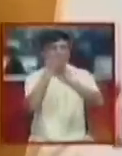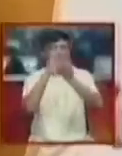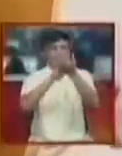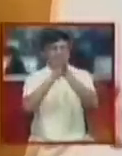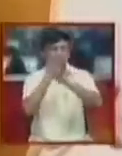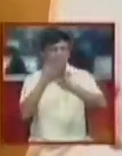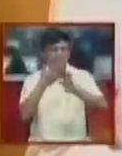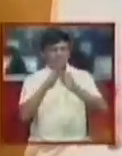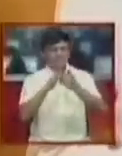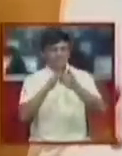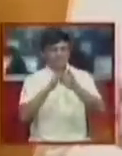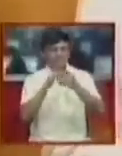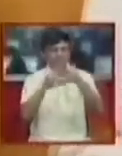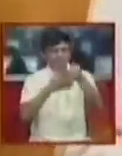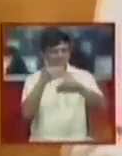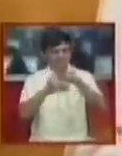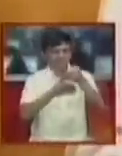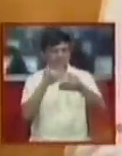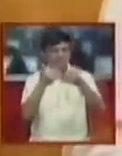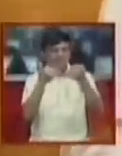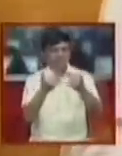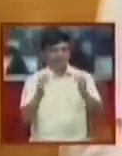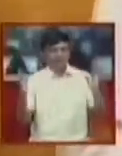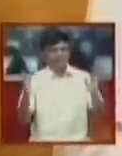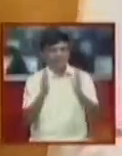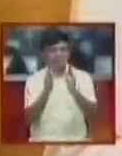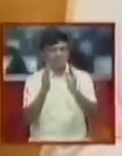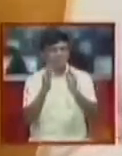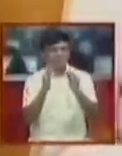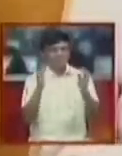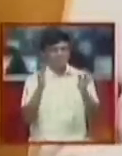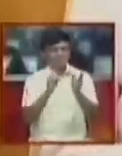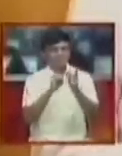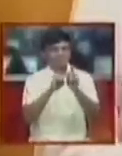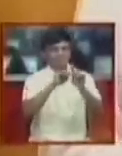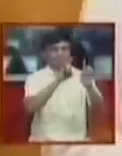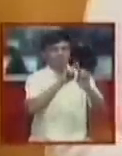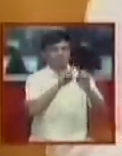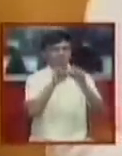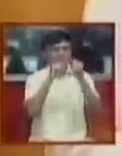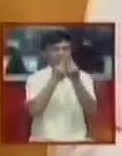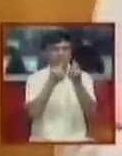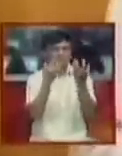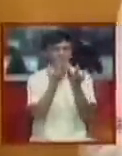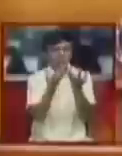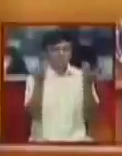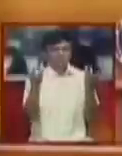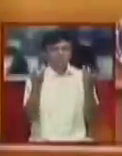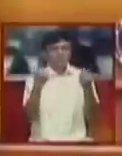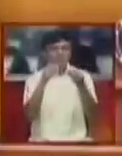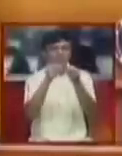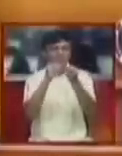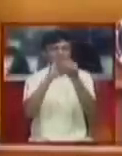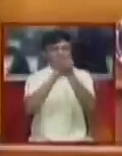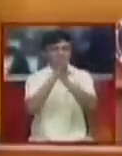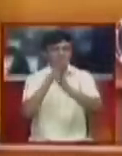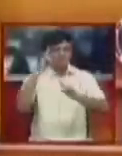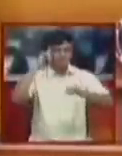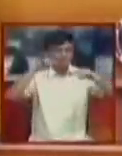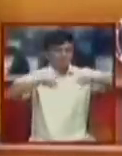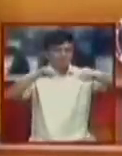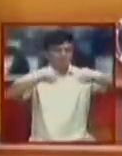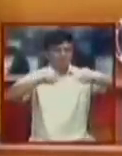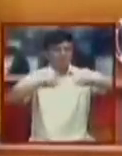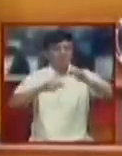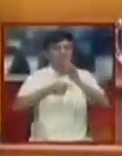po, hayag at lantaran ang usapan, nagpapamalas ang magkabilang panig ng tiwala sa isa't isa. Maaring